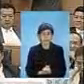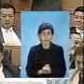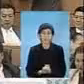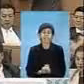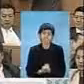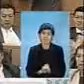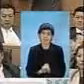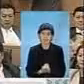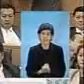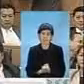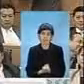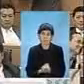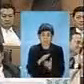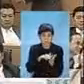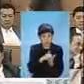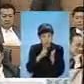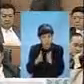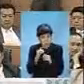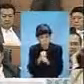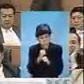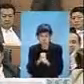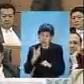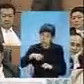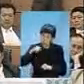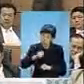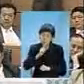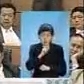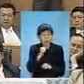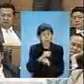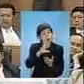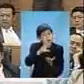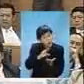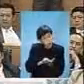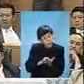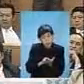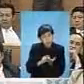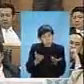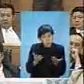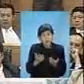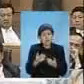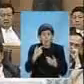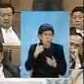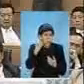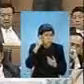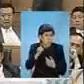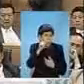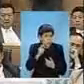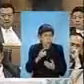นี่เมื่อบ่ายท่านตุลาการรัฐธรรมนูญท่านก็บอกว่ารับเรื่องไว้ไม่คุ้มครองชั่วคราวแต่ว่าไม่รู้เกิดอะ